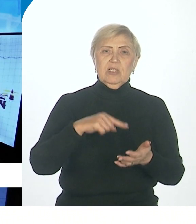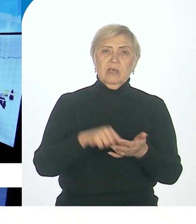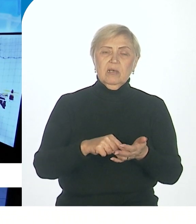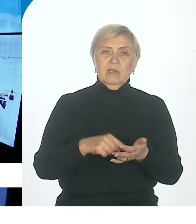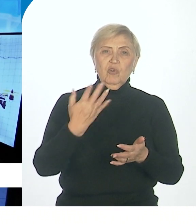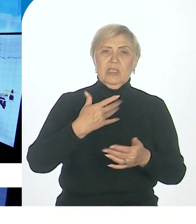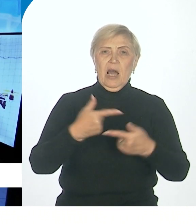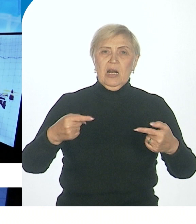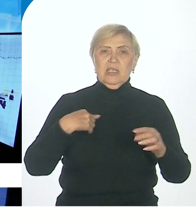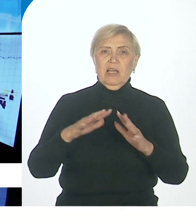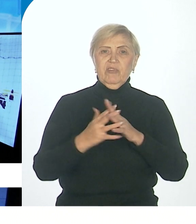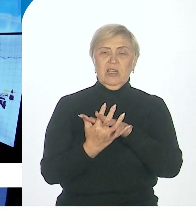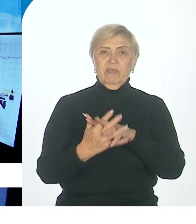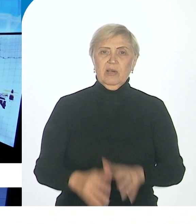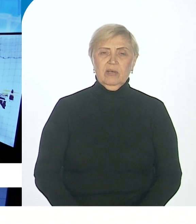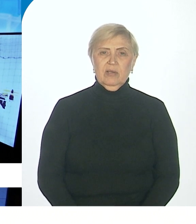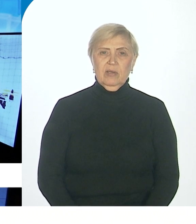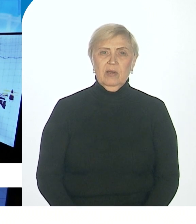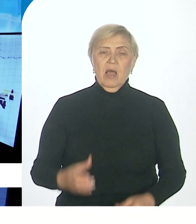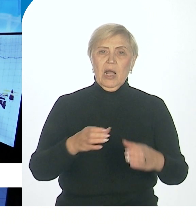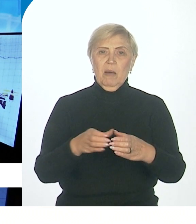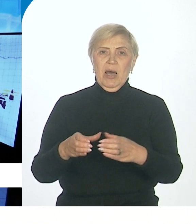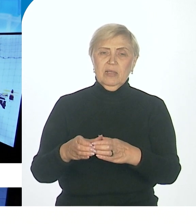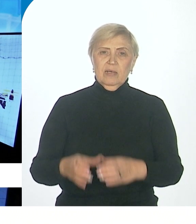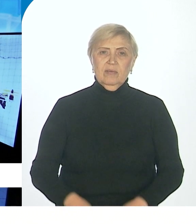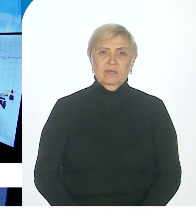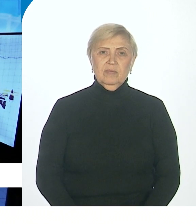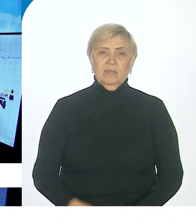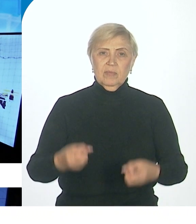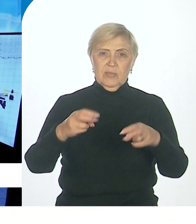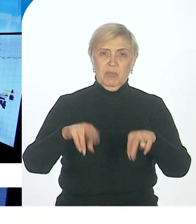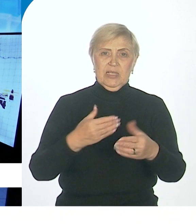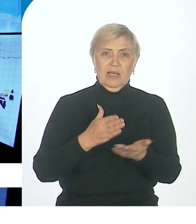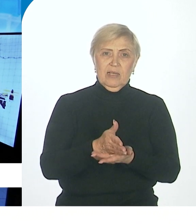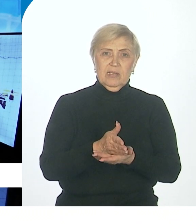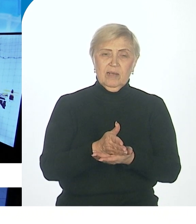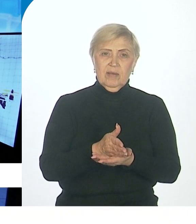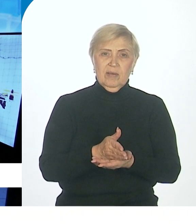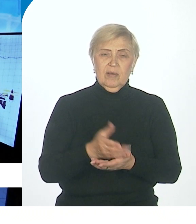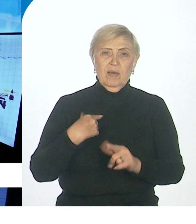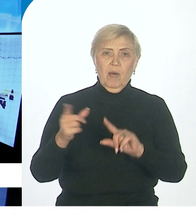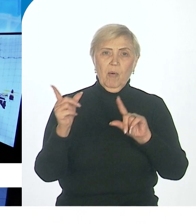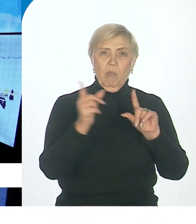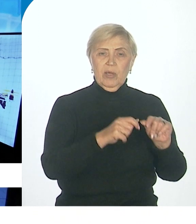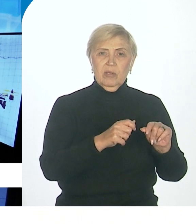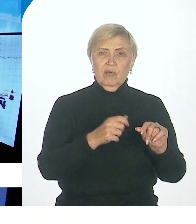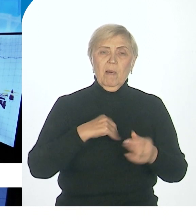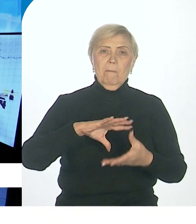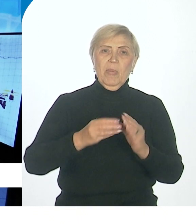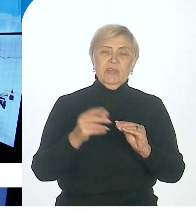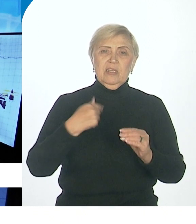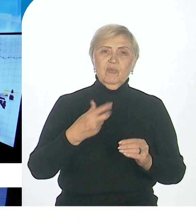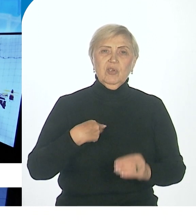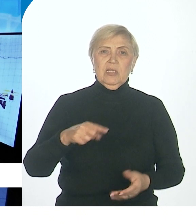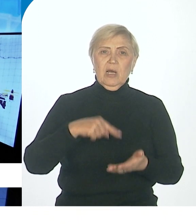и Аяно-Майский районы. Команда специалистов, десант поедут по всем